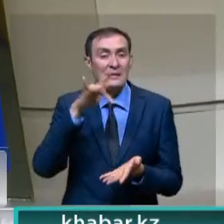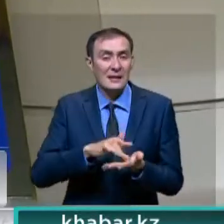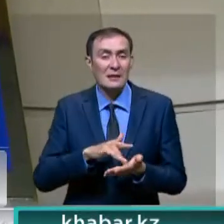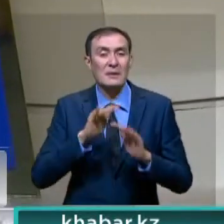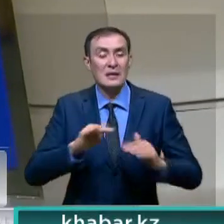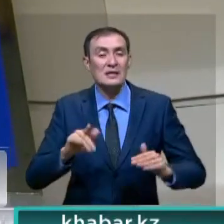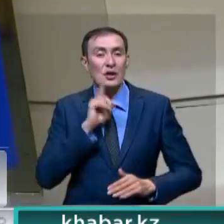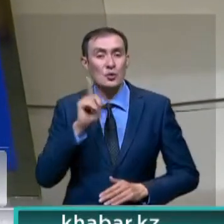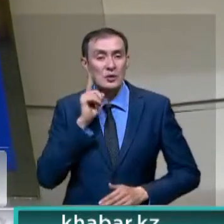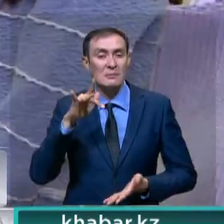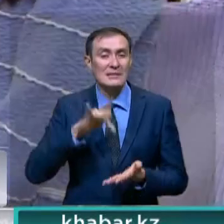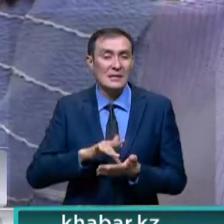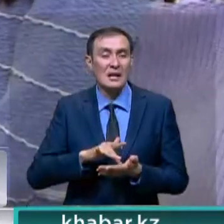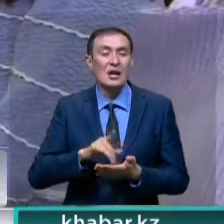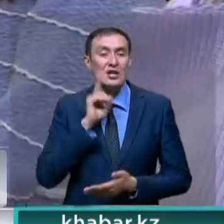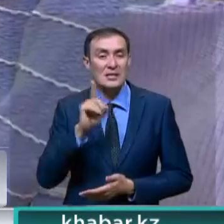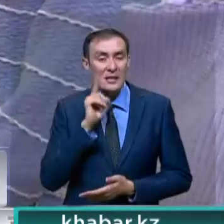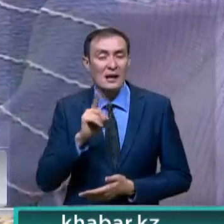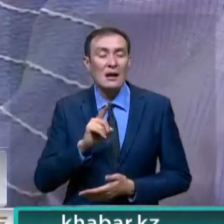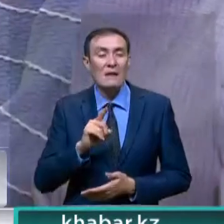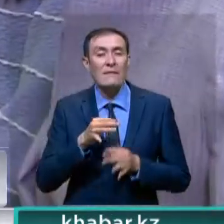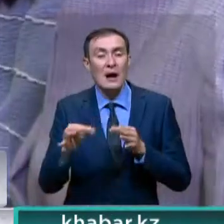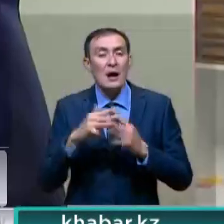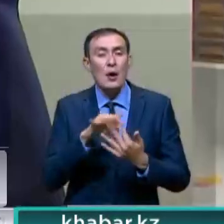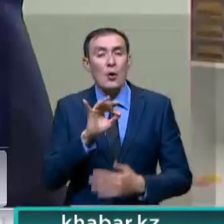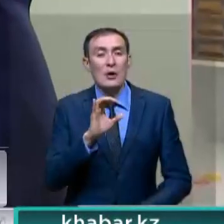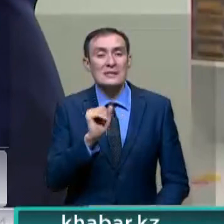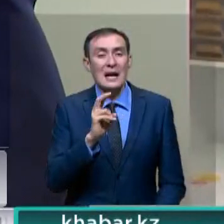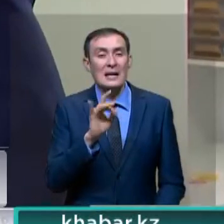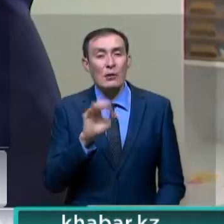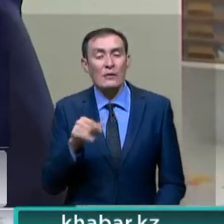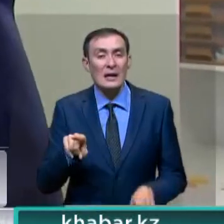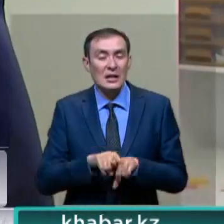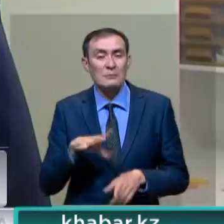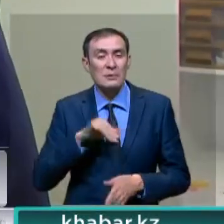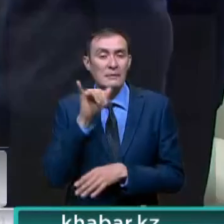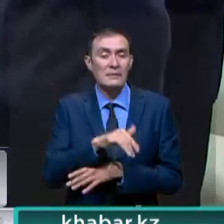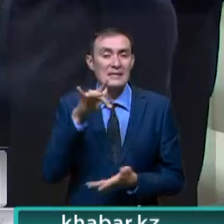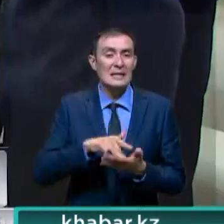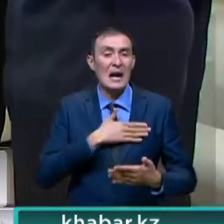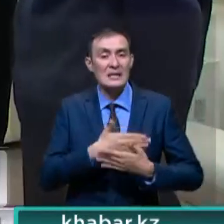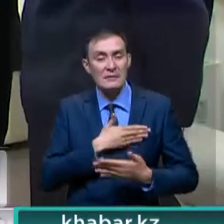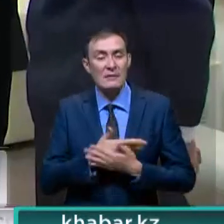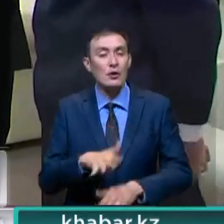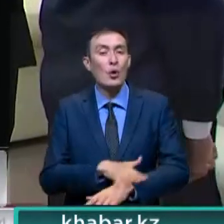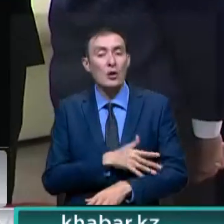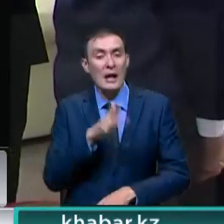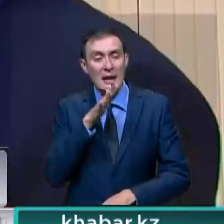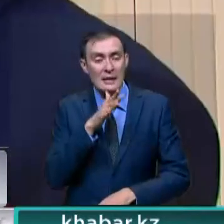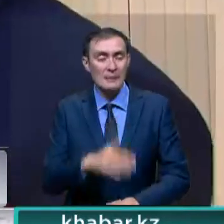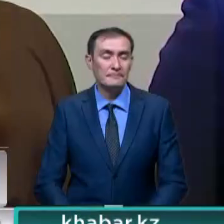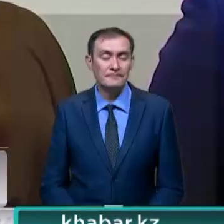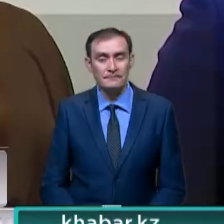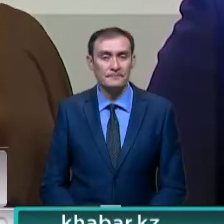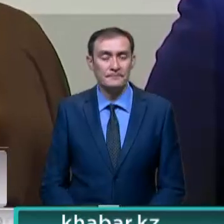при детско-юношеском центре «Жастар» в Осакаровке. И также Байбек побывал в центре активного долголетия.